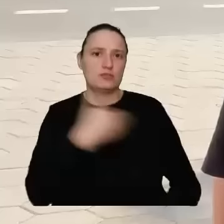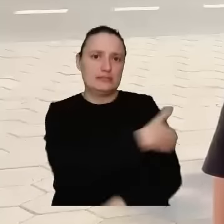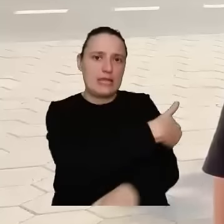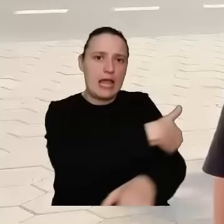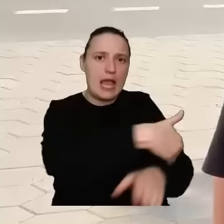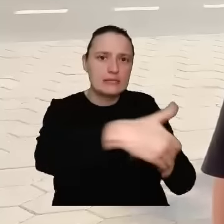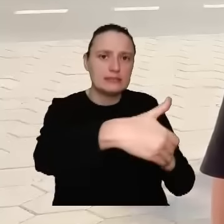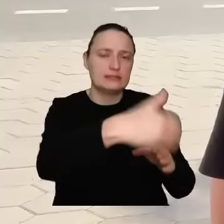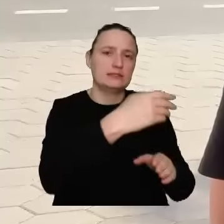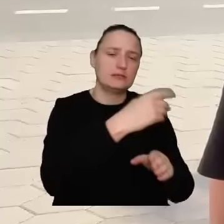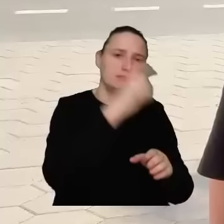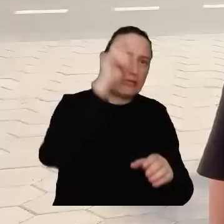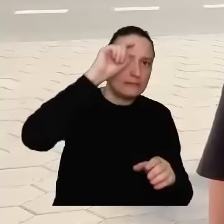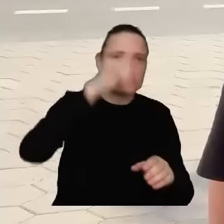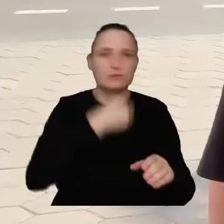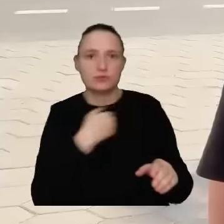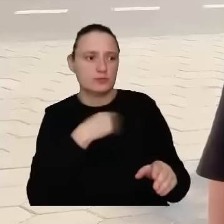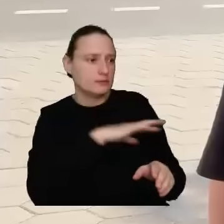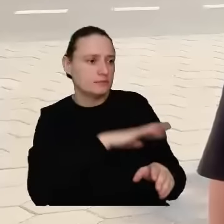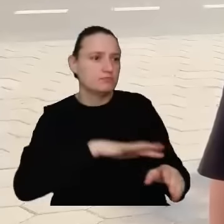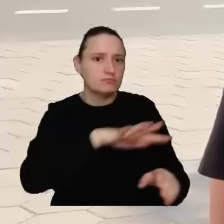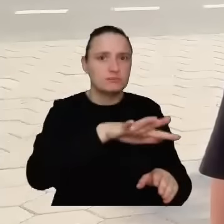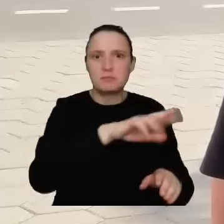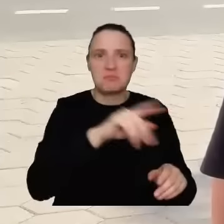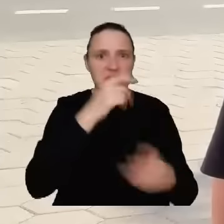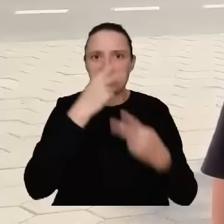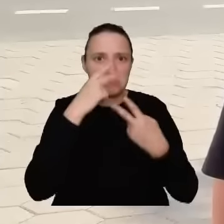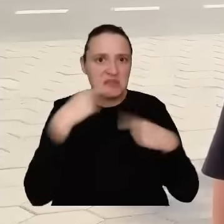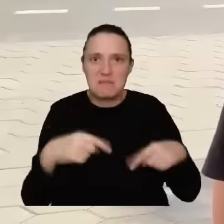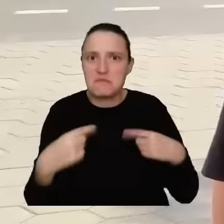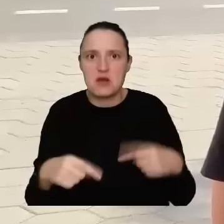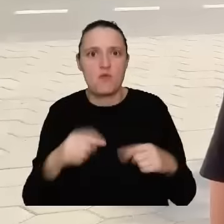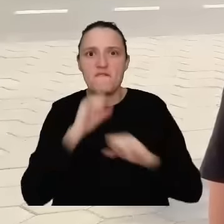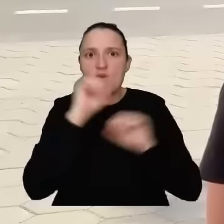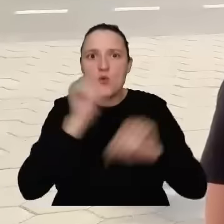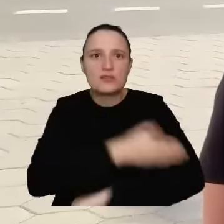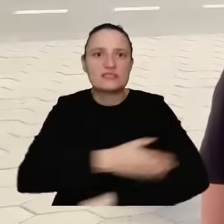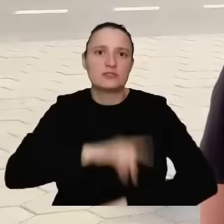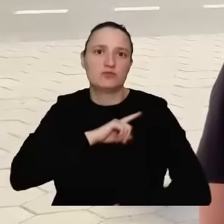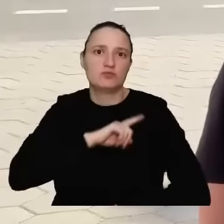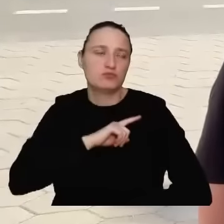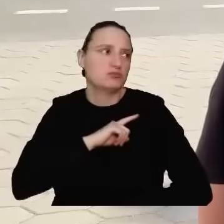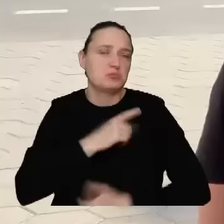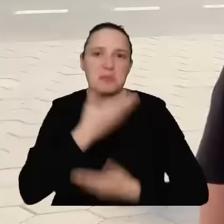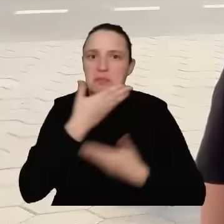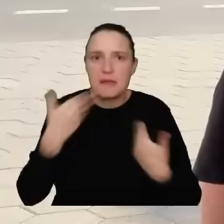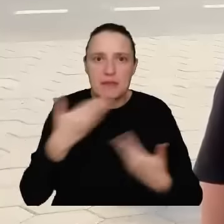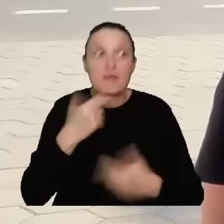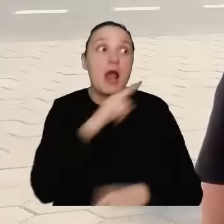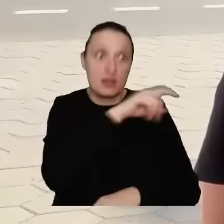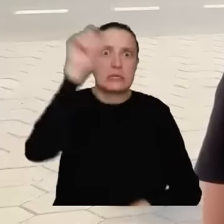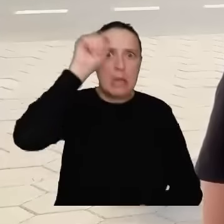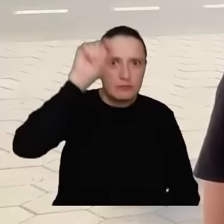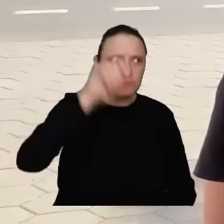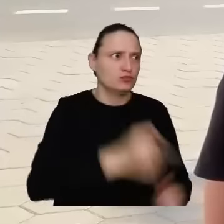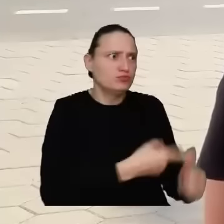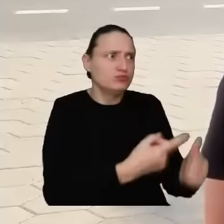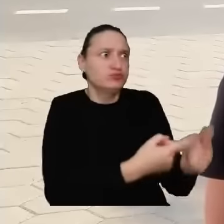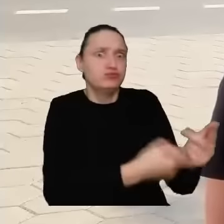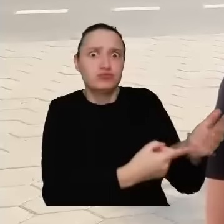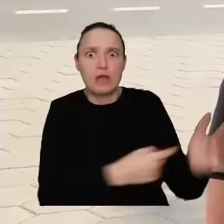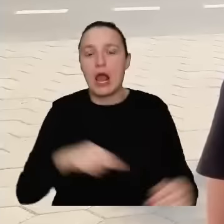nie spotkaliśmy ani jednego patrolu Straży Granicznej, czego nie można powiedzieć z kolei o stronie niemieckiej, bo dosłownie tutaj,